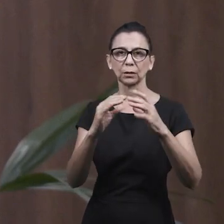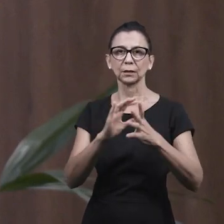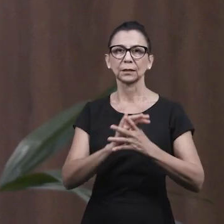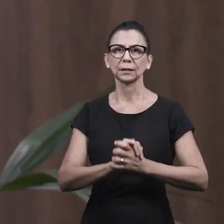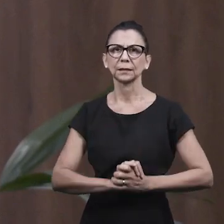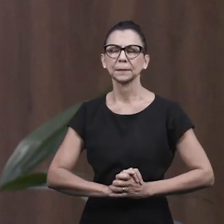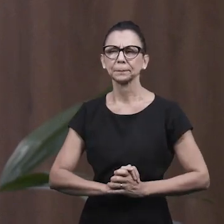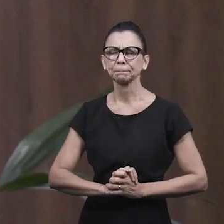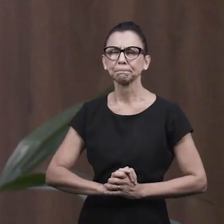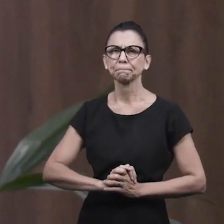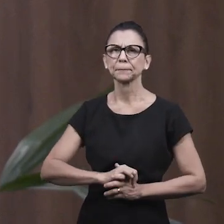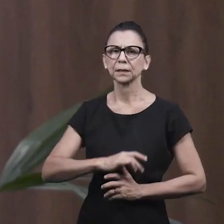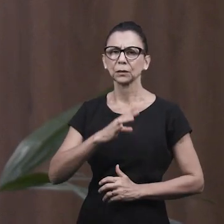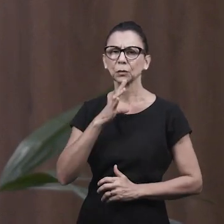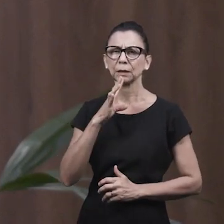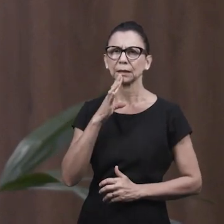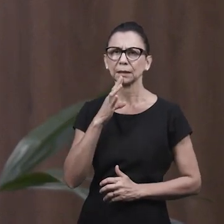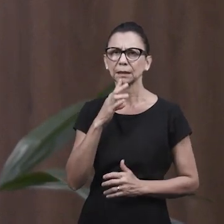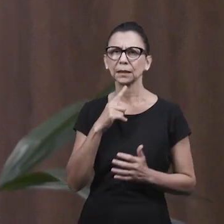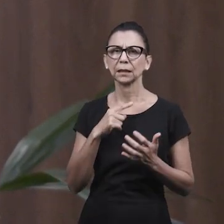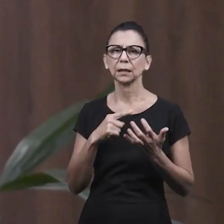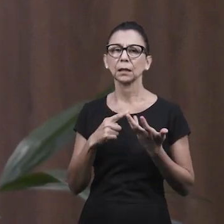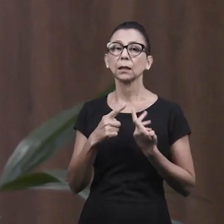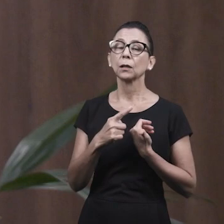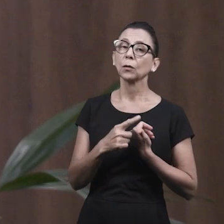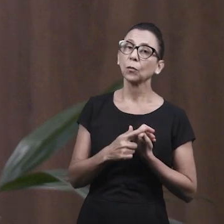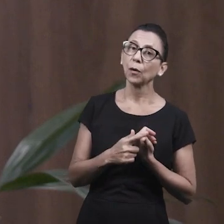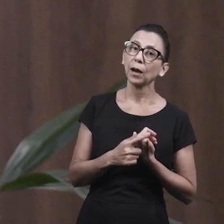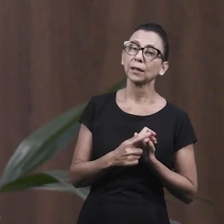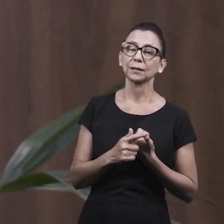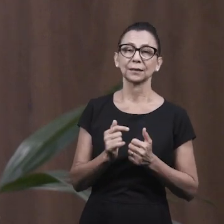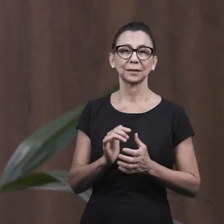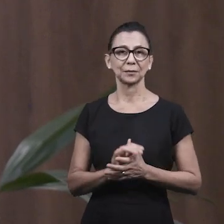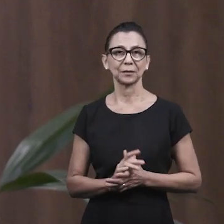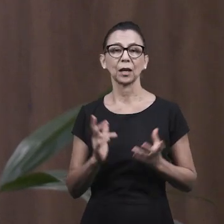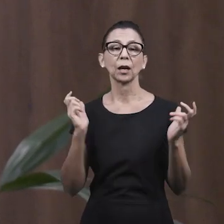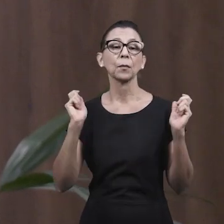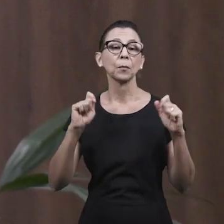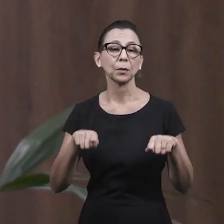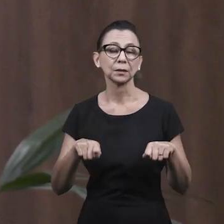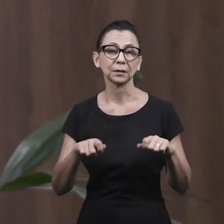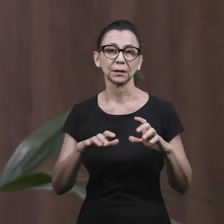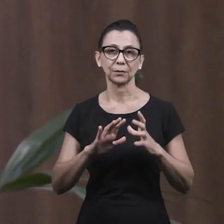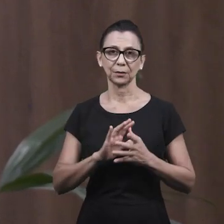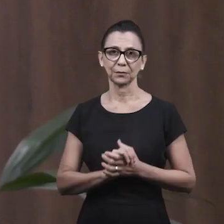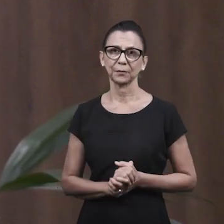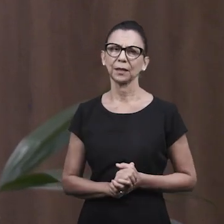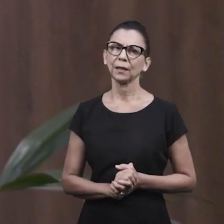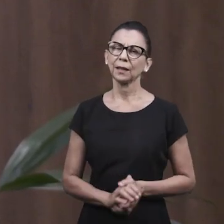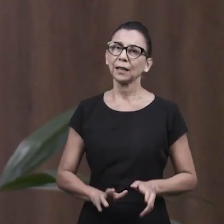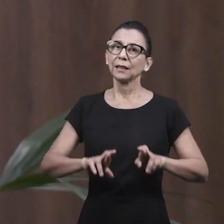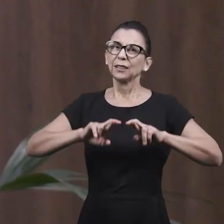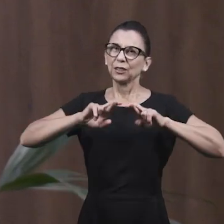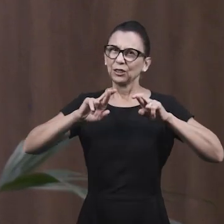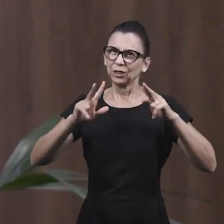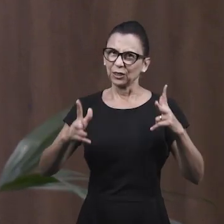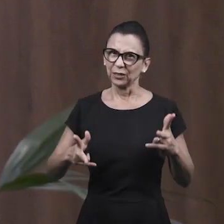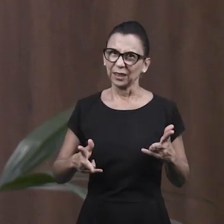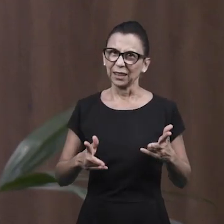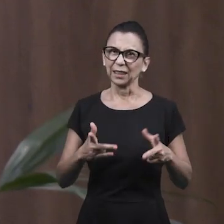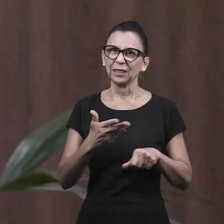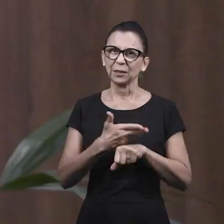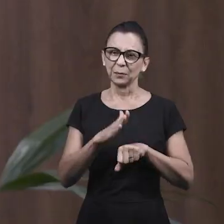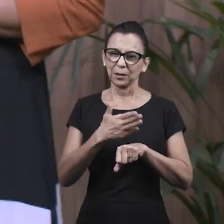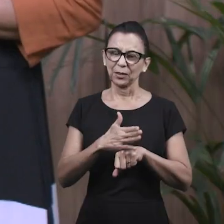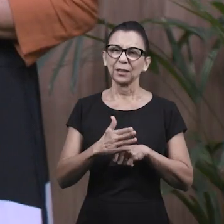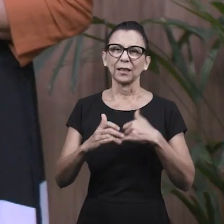de connaître quels sont ceux qui sont à notre disposition. Une autre chose différente, c'est de jouer, de